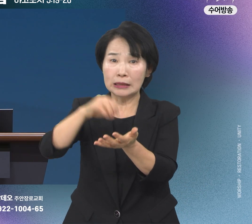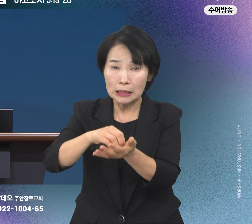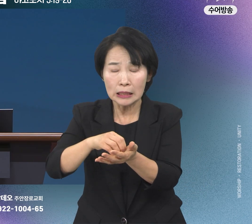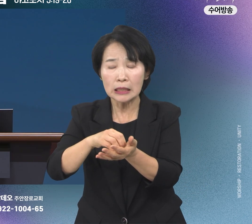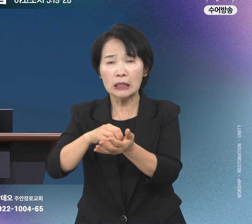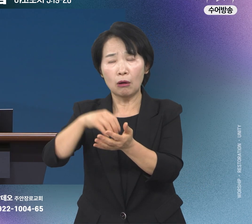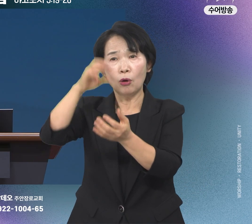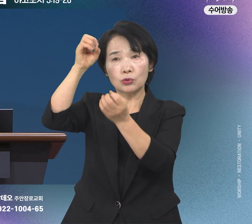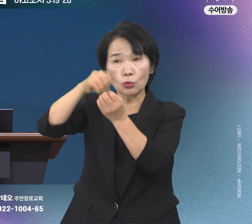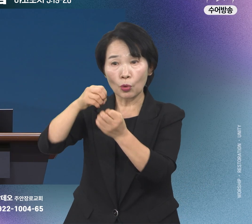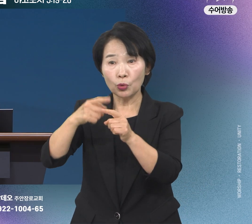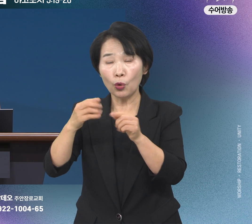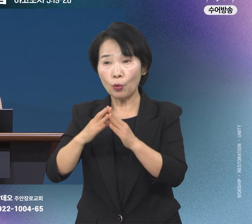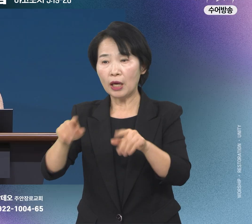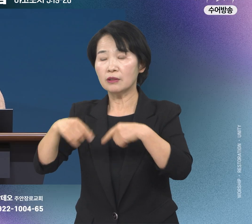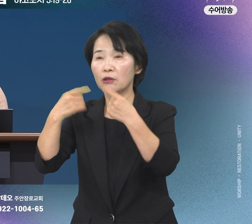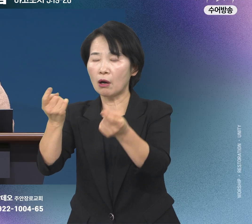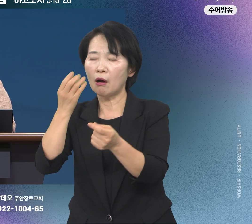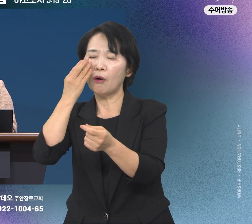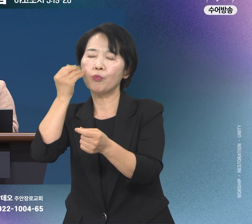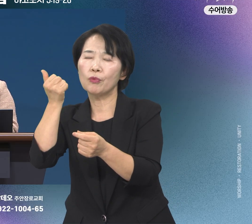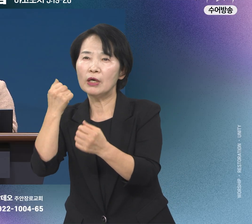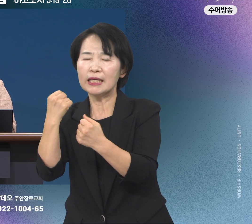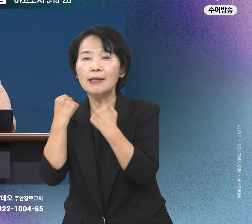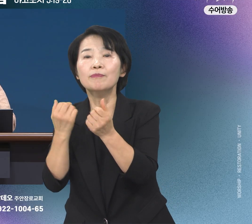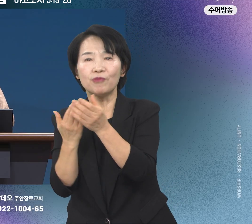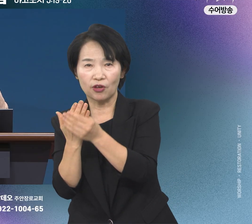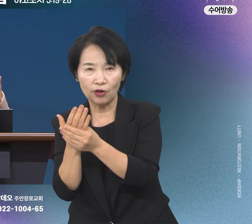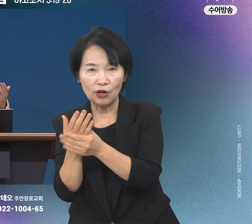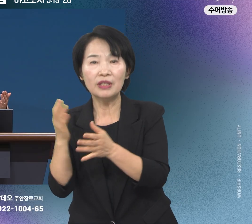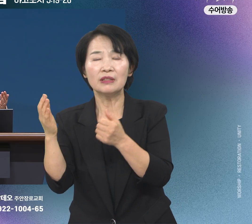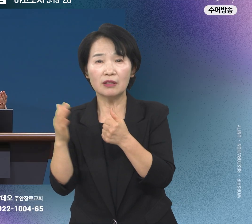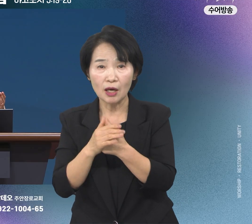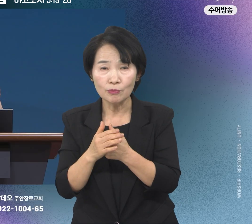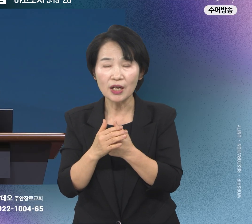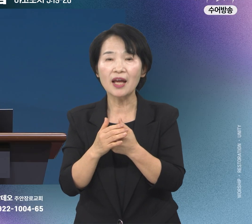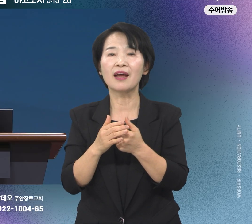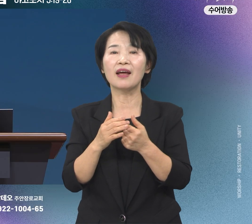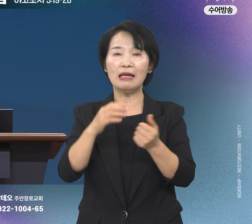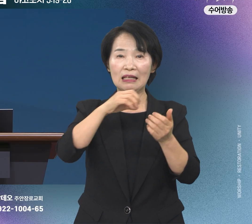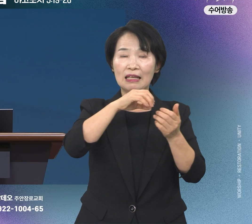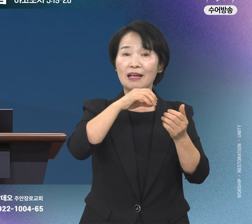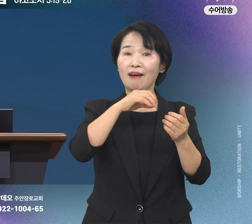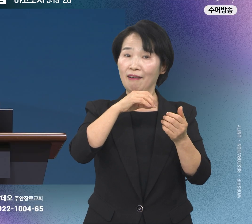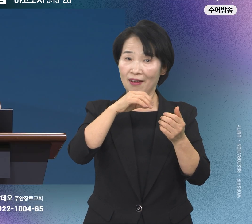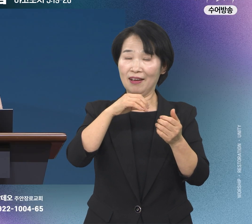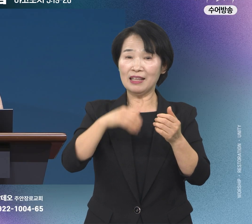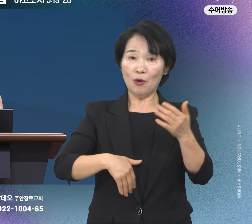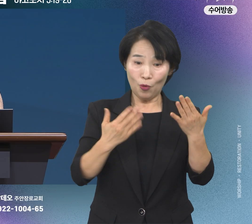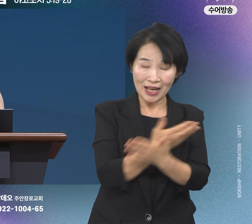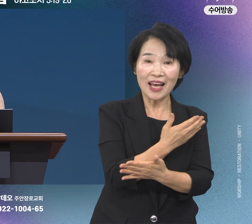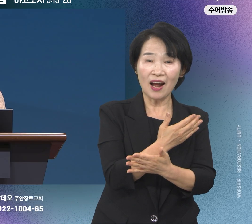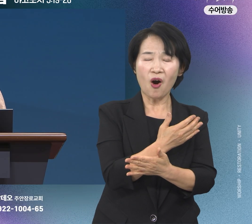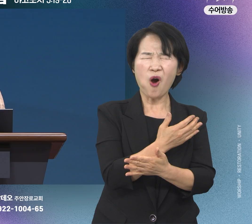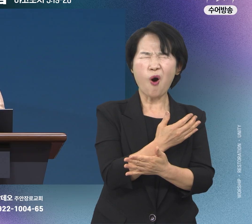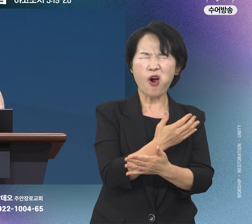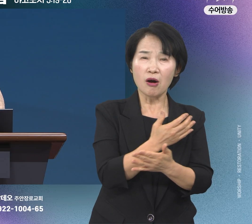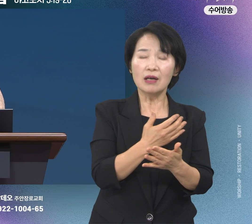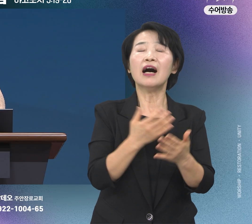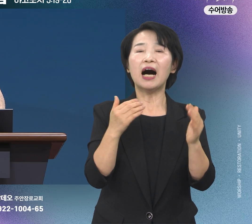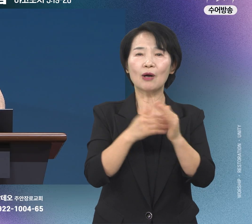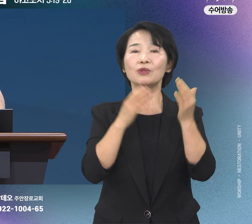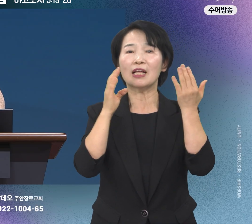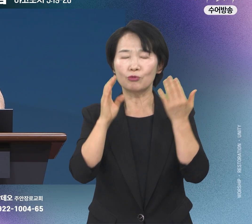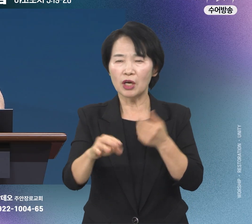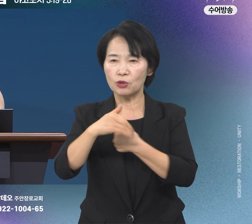제대로 신앙생활할 수 있는 그 힘이 생겨요. 그래서 그 후속 프로그램, 회복 프로그램을 이제 들으면서 저는